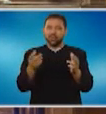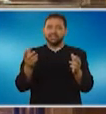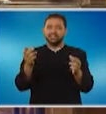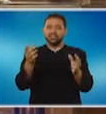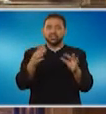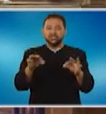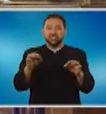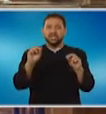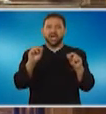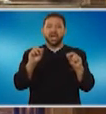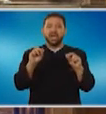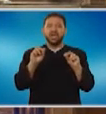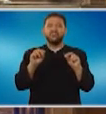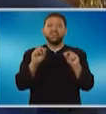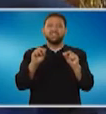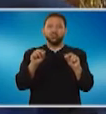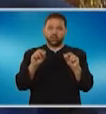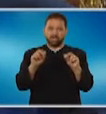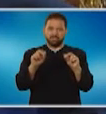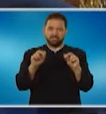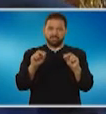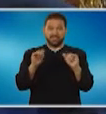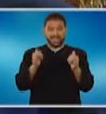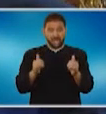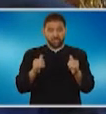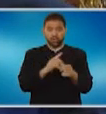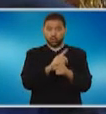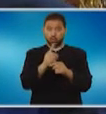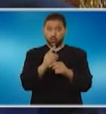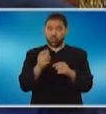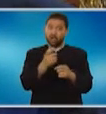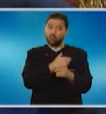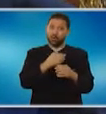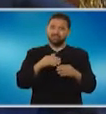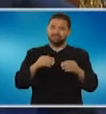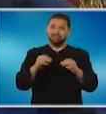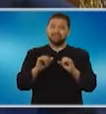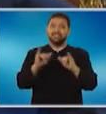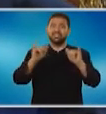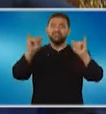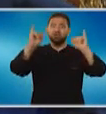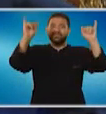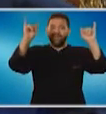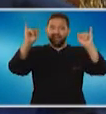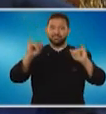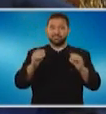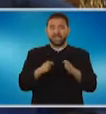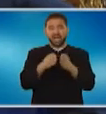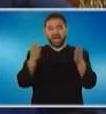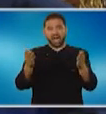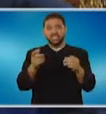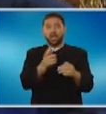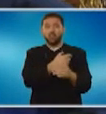atunci de aici lucrurile pot evolua ca bulgărele așa. Cartea poate